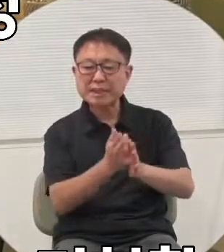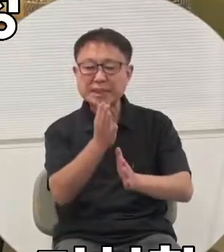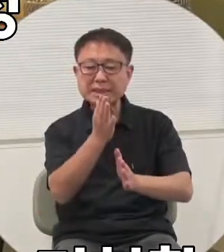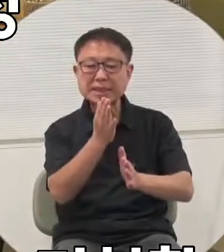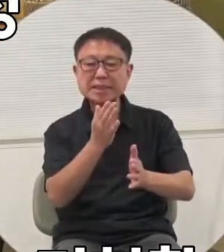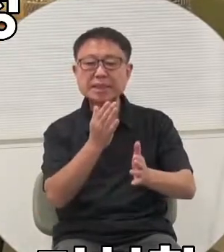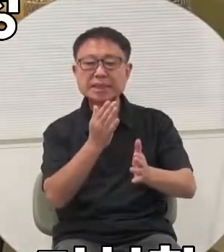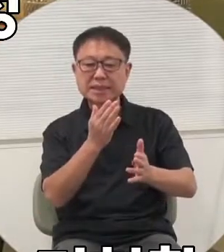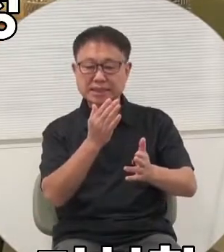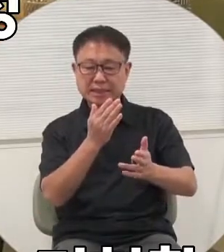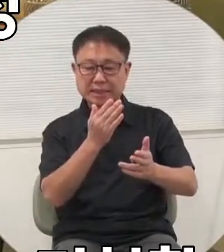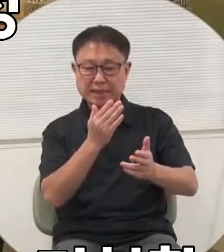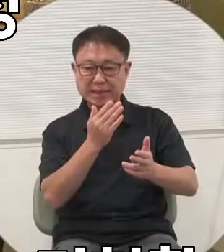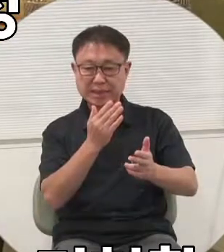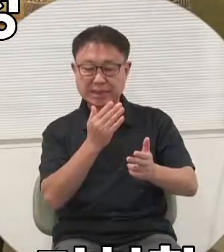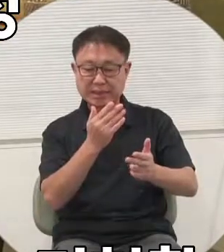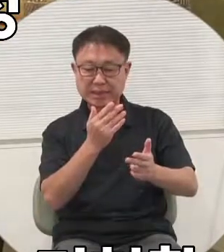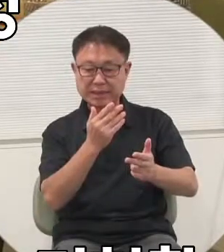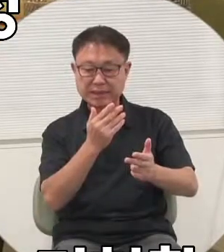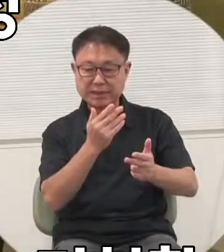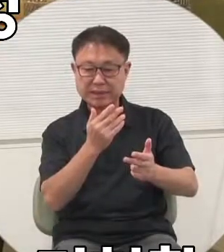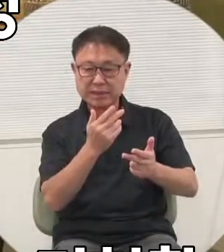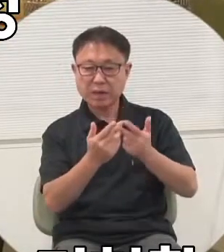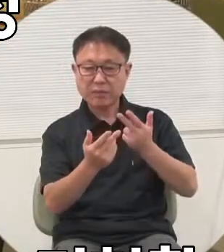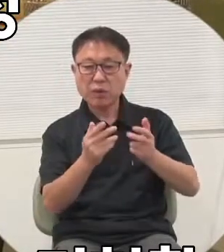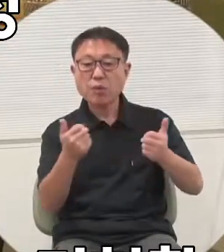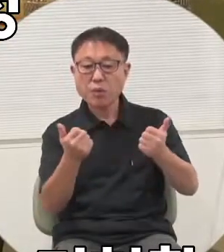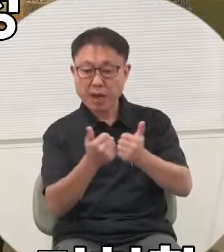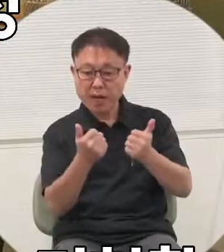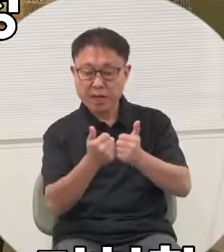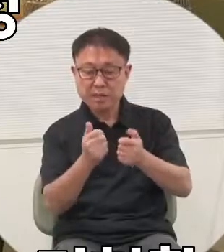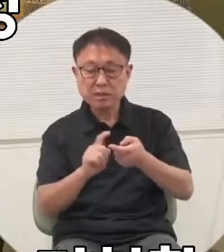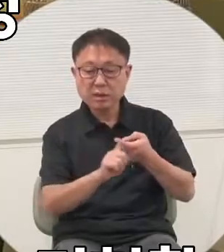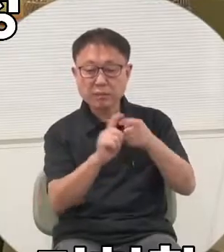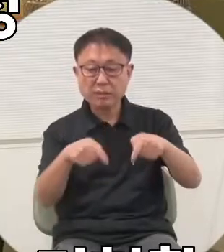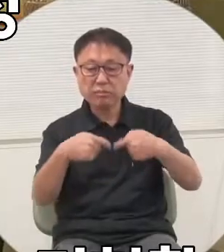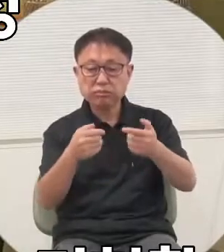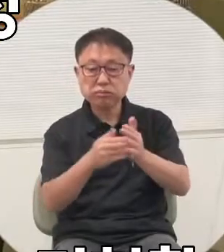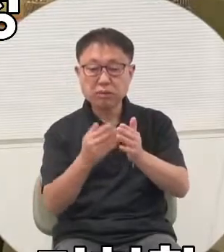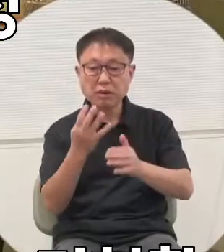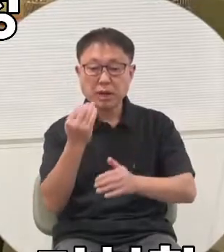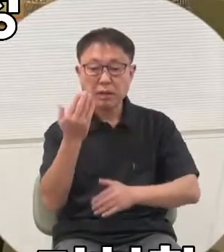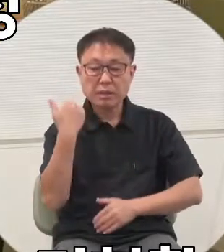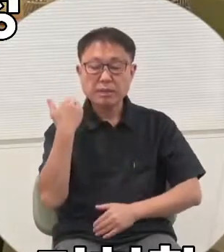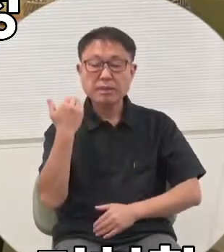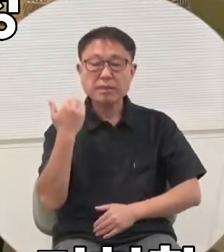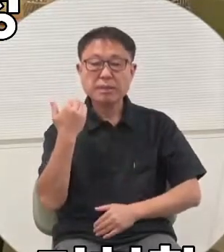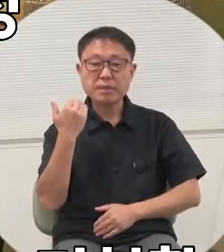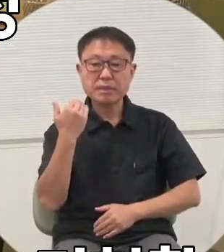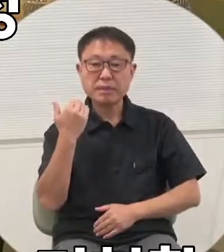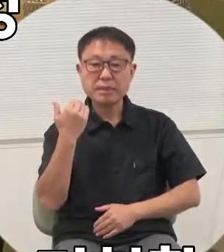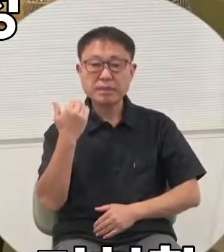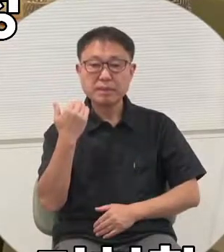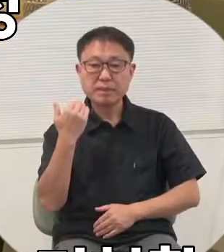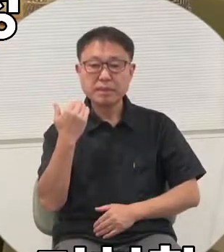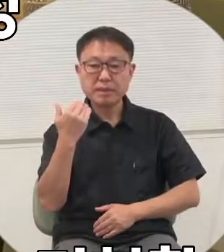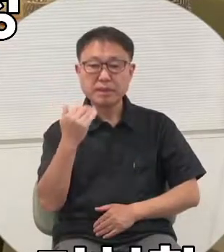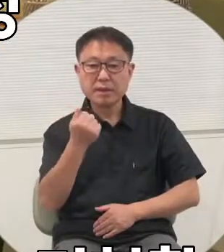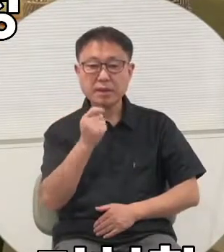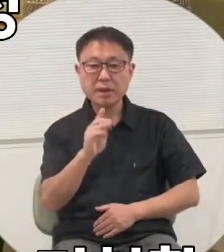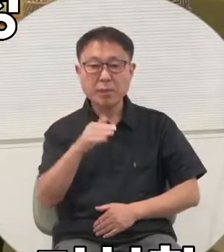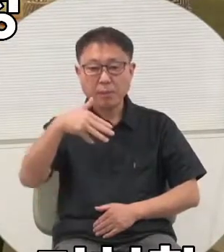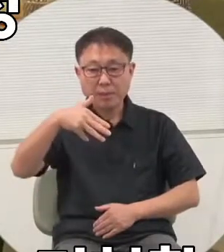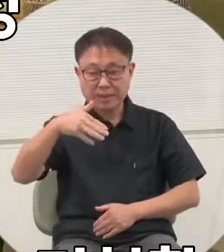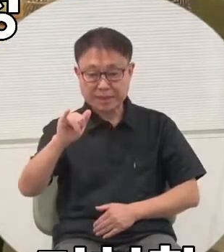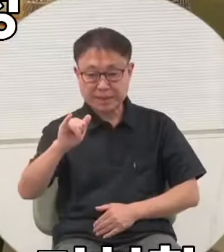회의 이제는 서울 마을 활동가 연대 이렇게 같이 하고 있고요. 최근에 이제 부각되는 게 협치 거버넌스잖아요. 네네.